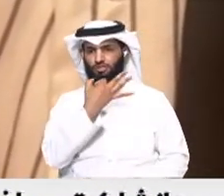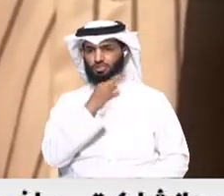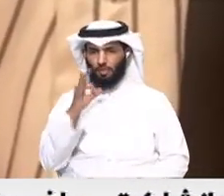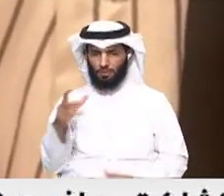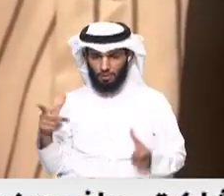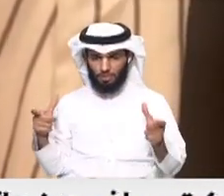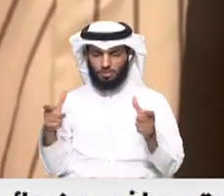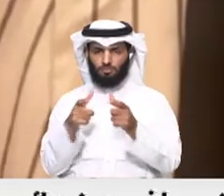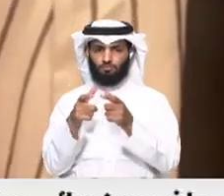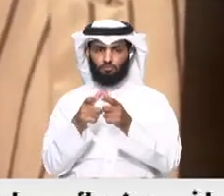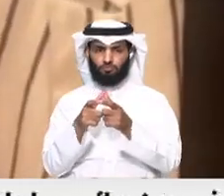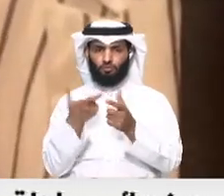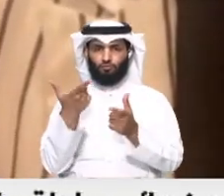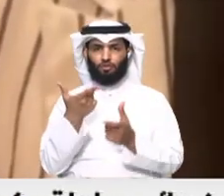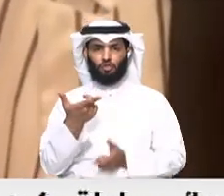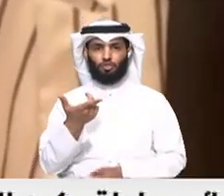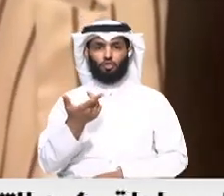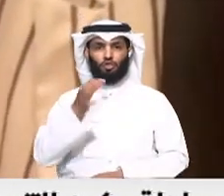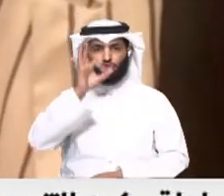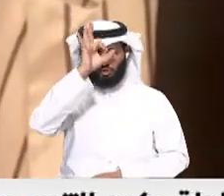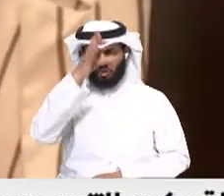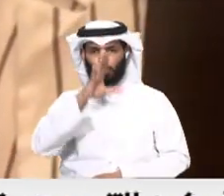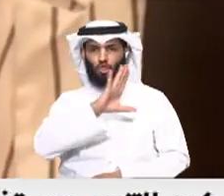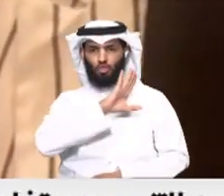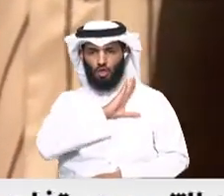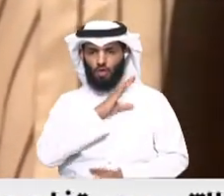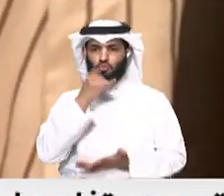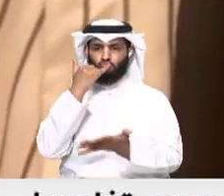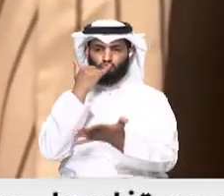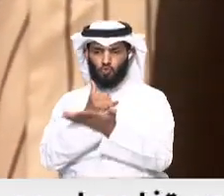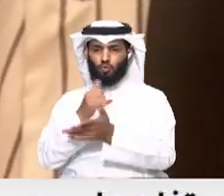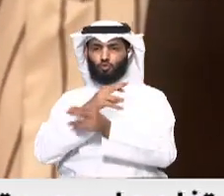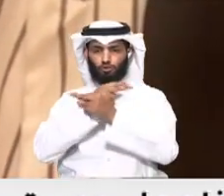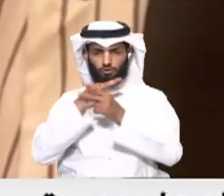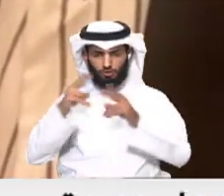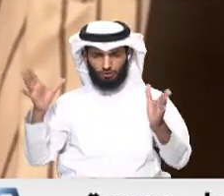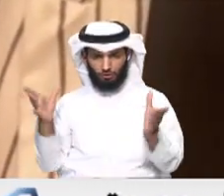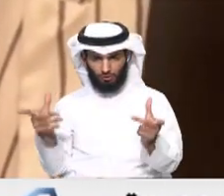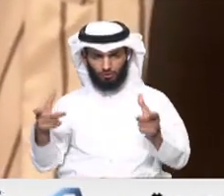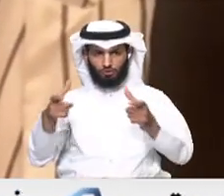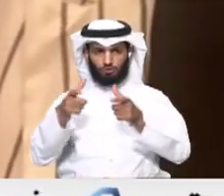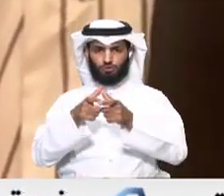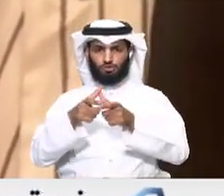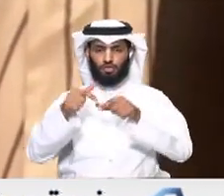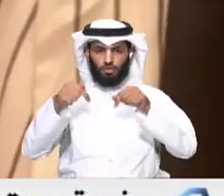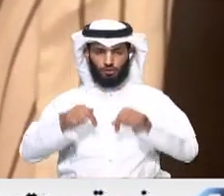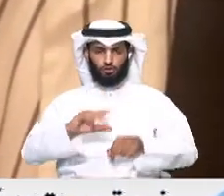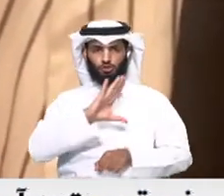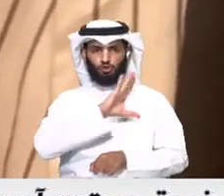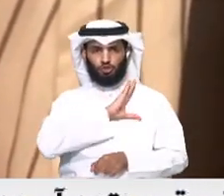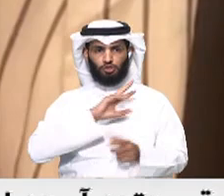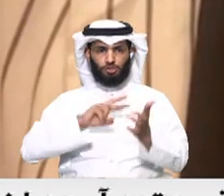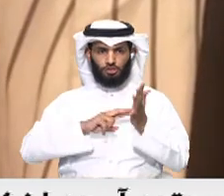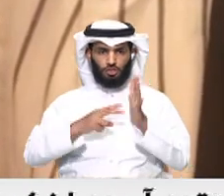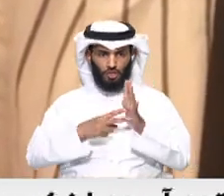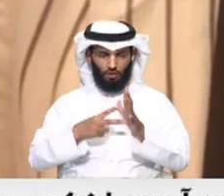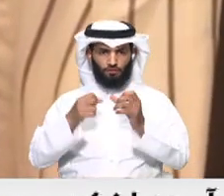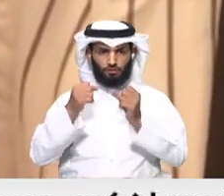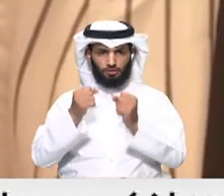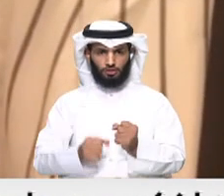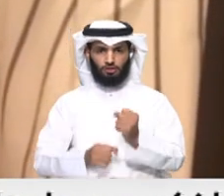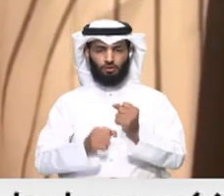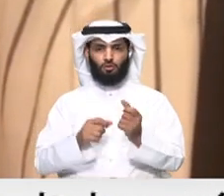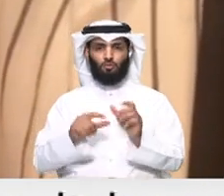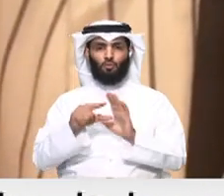حضره القادة الأمنيين، وتطرقوا أيضا للوضع المتأزم في الجهة العسكرية